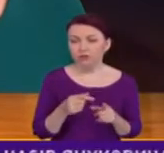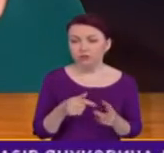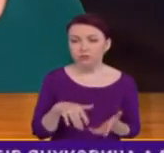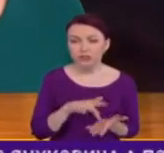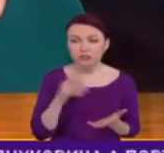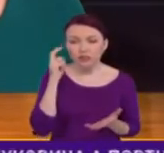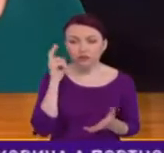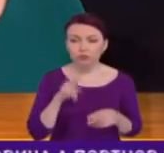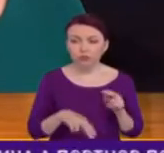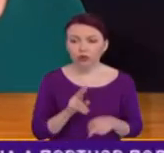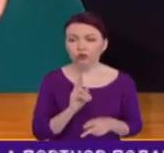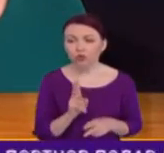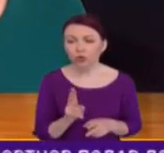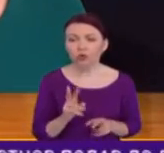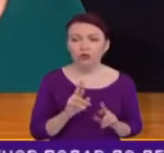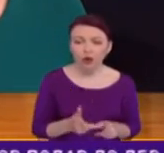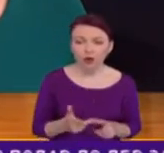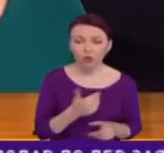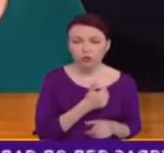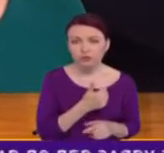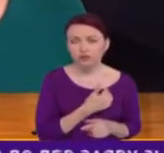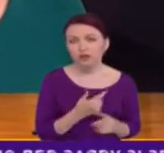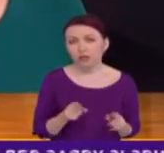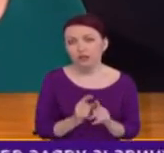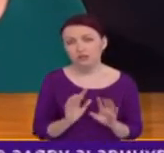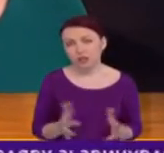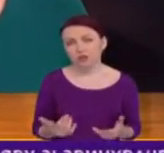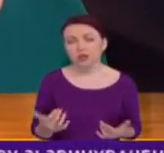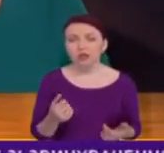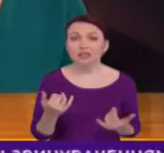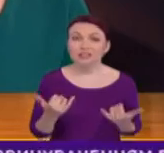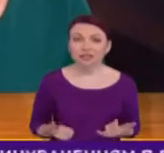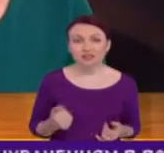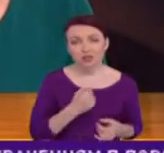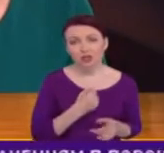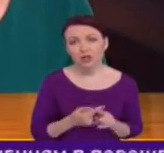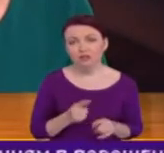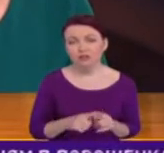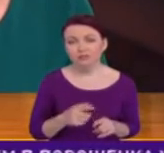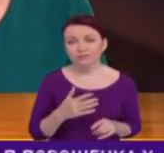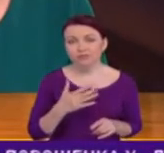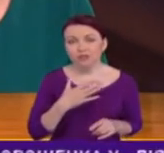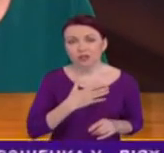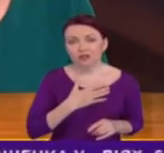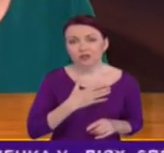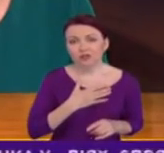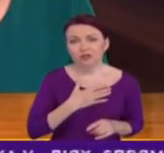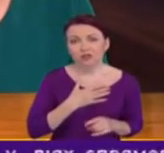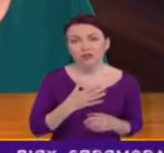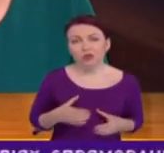хто хотів, як хотів, коли хотів, і так сталося. Зараз, на жаль, це в нашій каденції прийшлося це